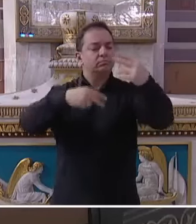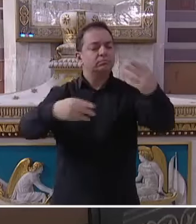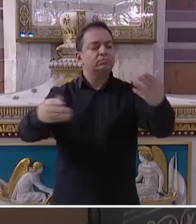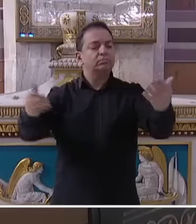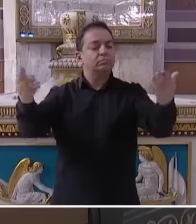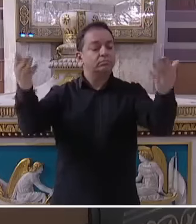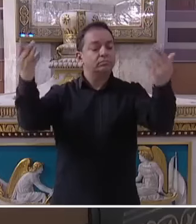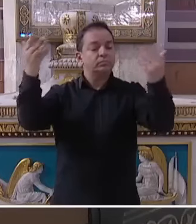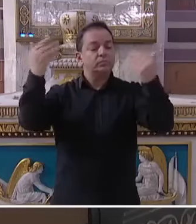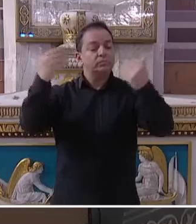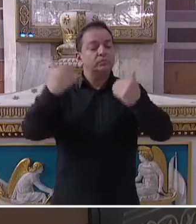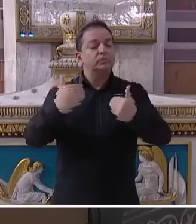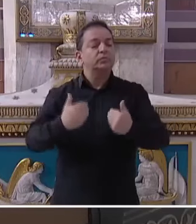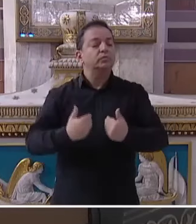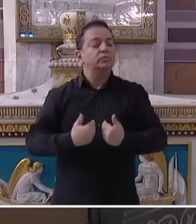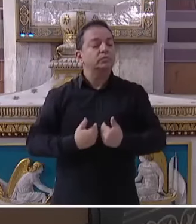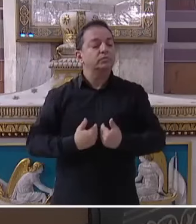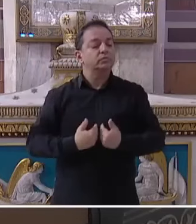καταβαίνοντας».